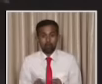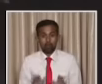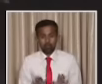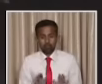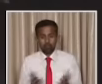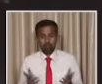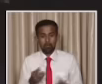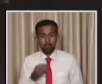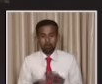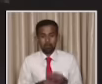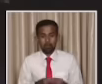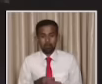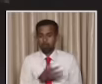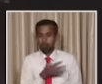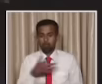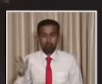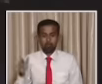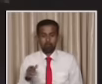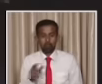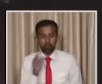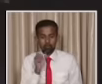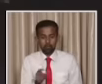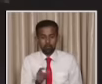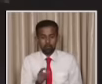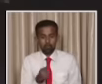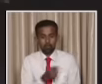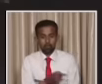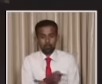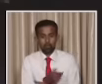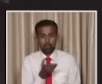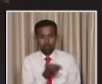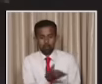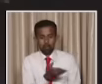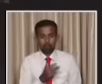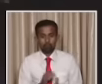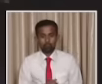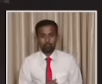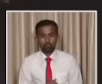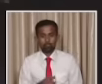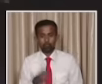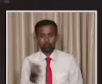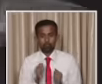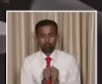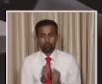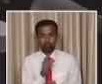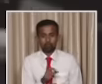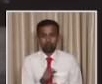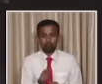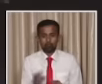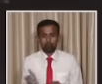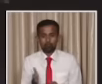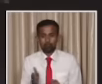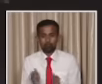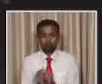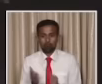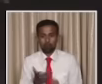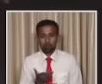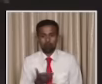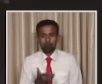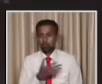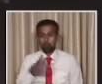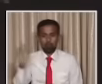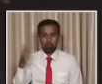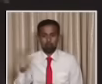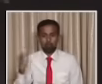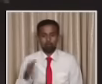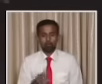නැහැ. වත් සමාගම් බලන්න එළවල දාන්න. මොකද ගුරුවරයෙක් ඉන්නේ නැත්තම් වෙන වෘත්තිකයෙක් ඉන්නේ වත්තේ වැඩ කරන්නේ නැහැ. උඹ එළෝ උඹ ඵලයන් කියලා